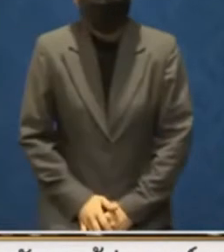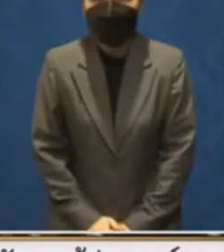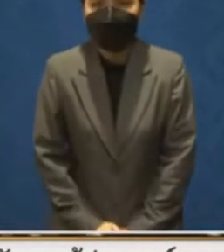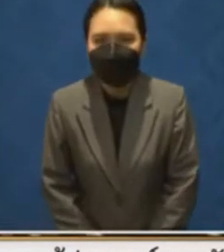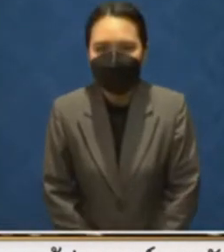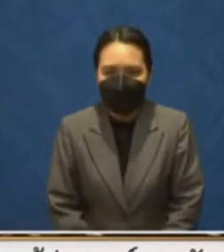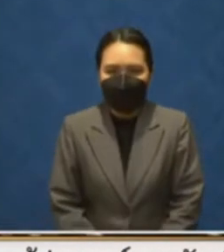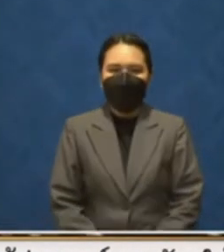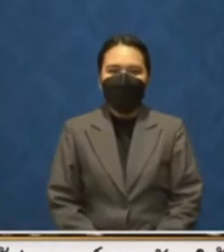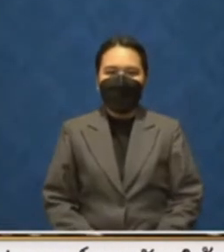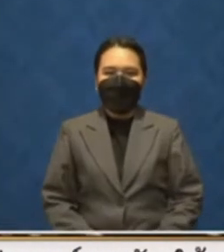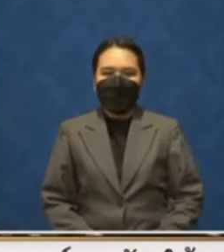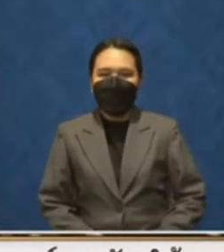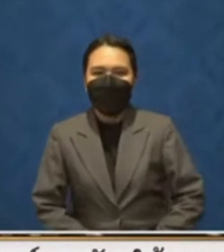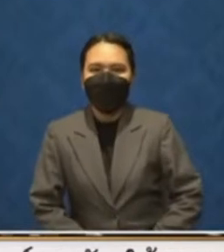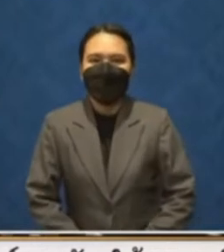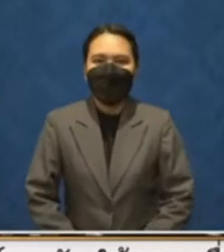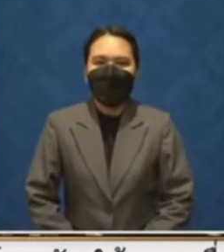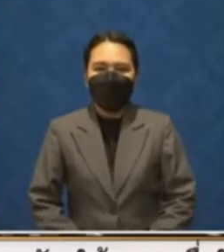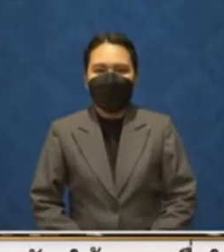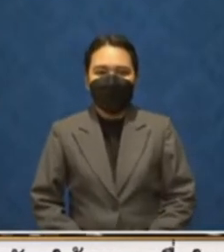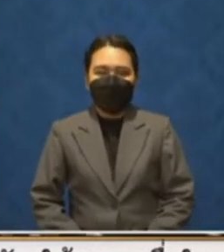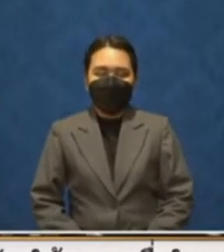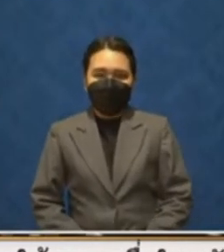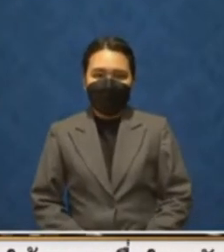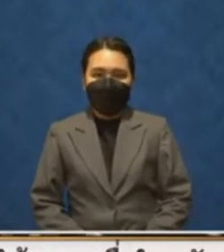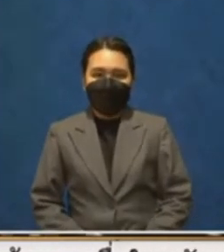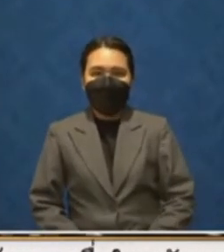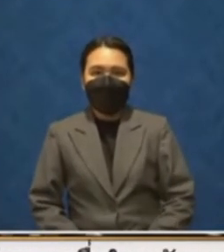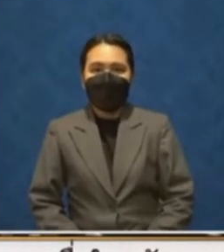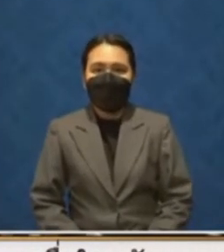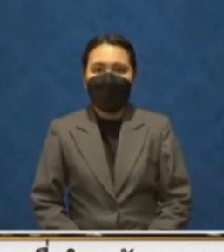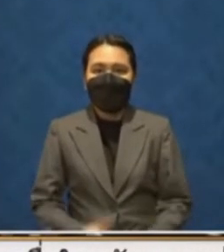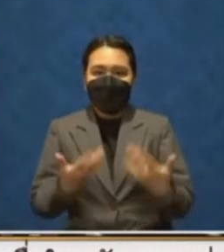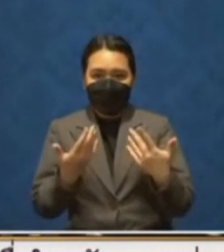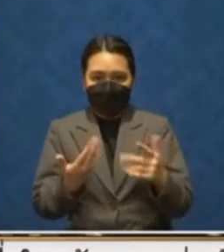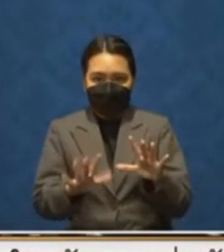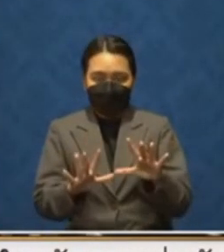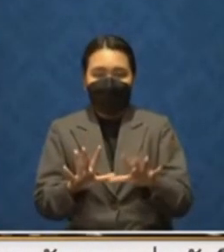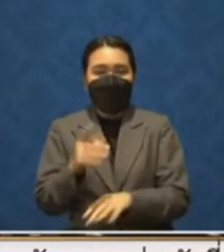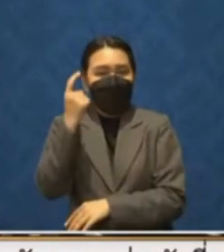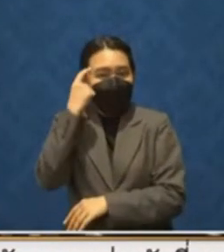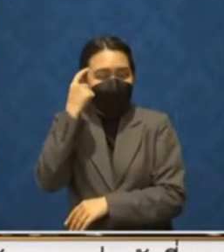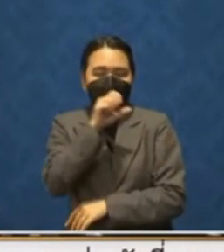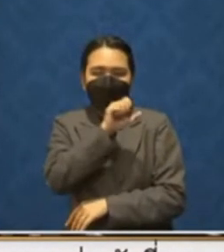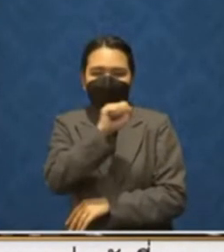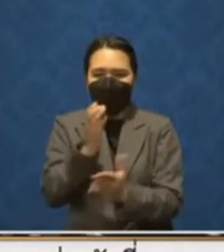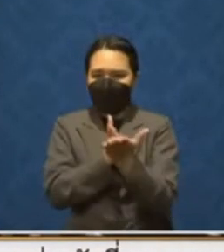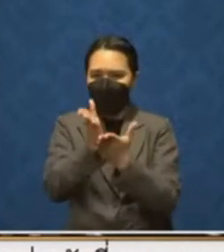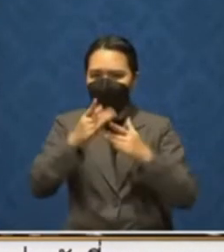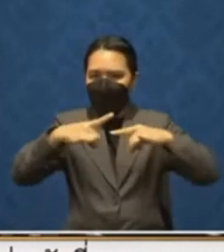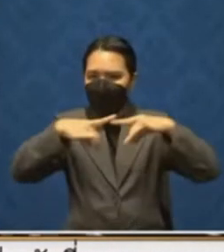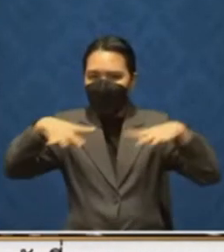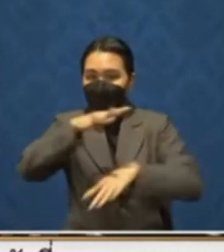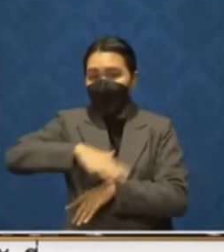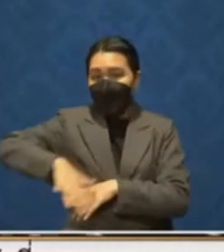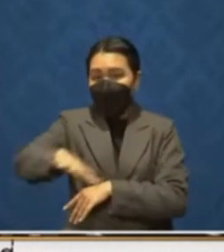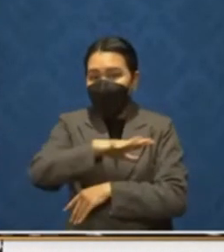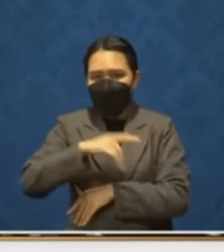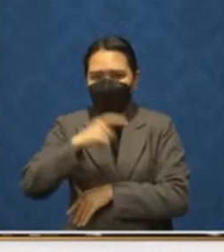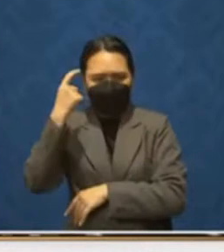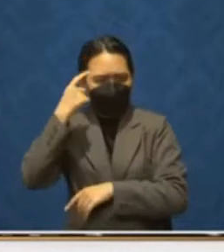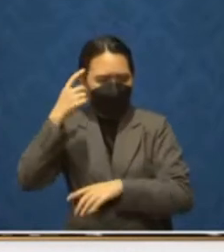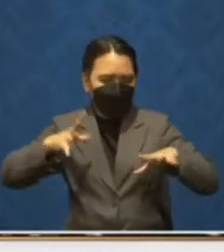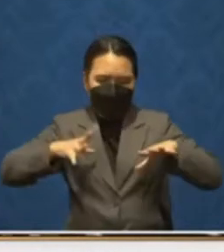สำหรับผมเองดีนะครับรักที่ดูอ่ะสมาชิกสภาผู้ชายราชดรฝ่ายค้าทุกท่านนะคงยอมไม่ได้